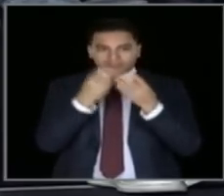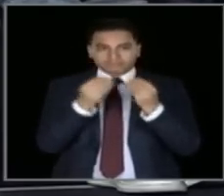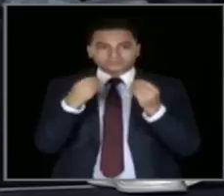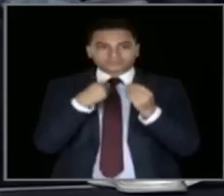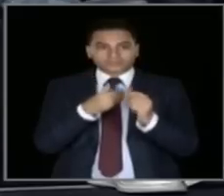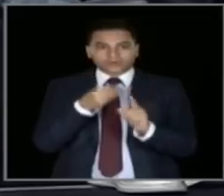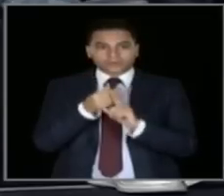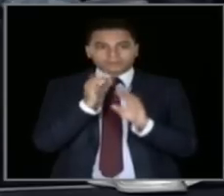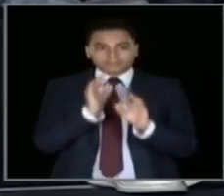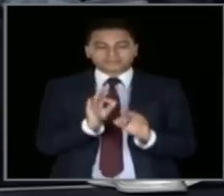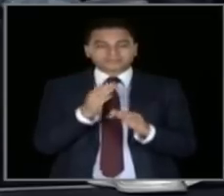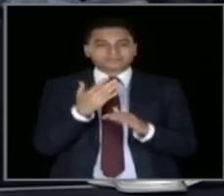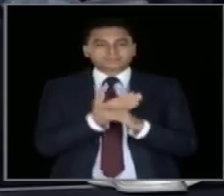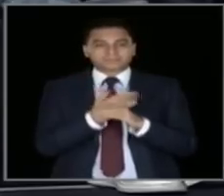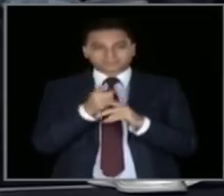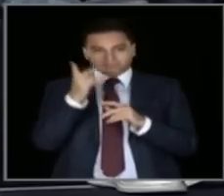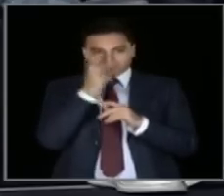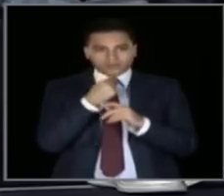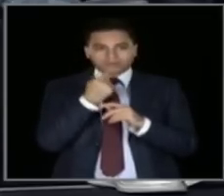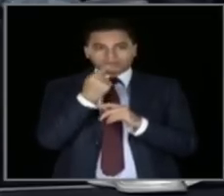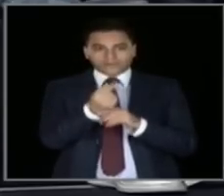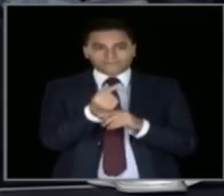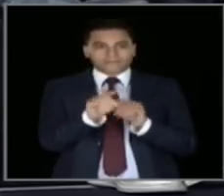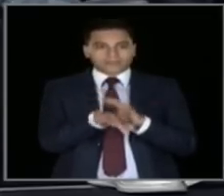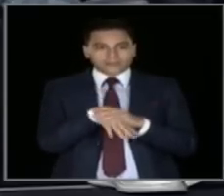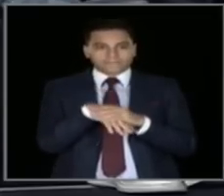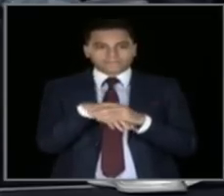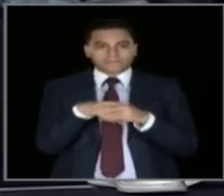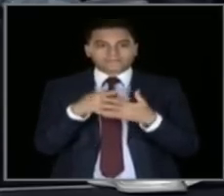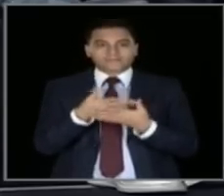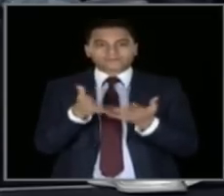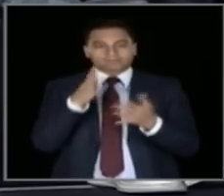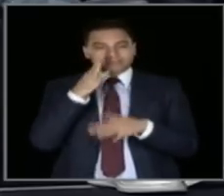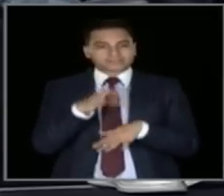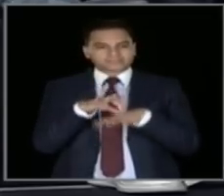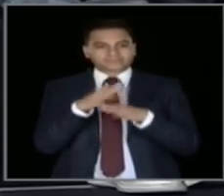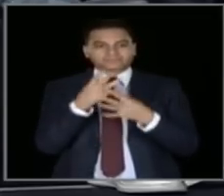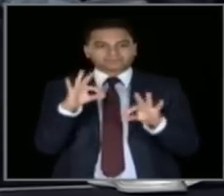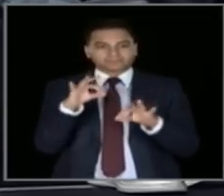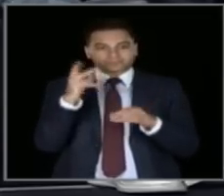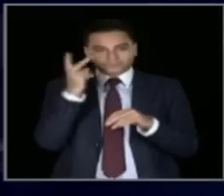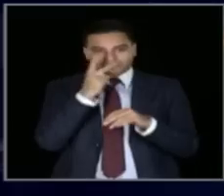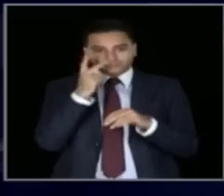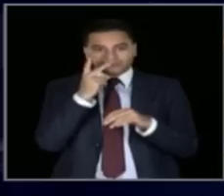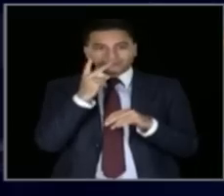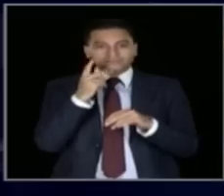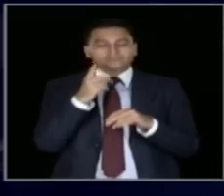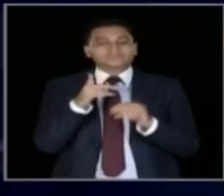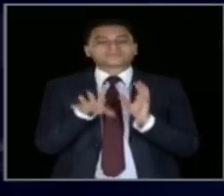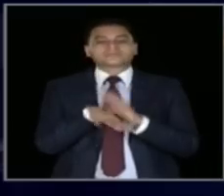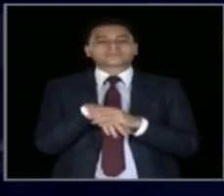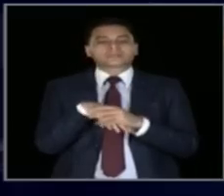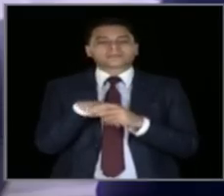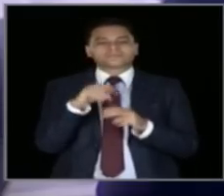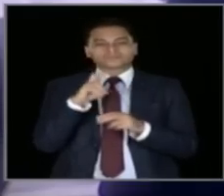جدا ان هو بطريقه برايل، وطلبت فعلا منها ان احنا نشاركه مع كل الناس اللي بتعاني من الاعاقه البصريه. تقريبا كم سؤال عندك